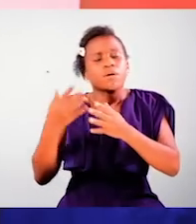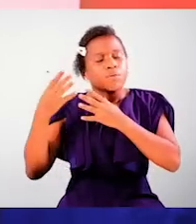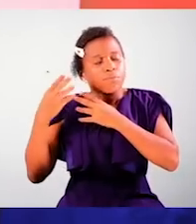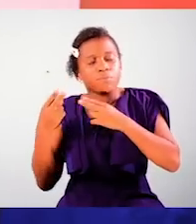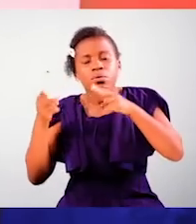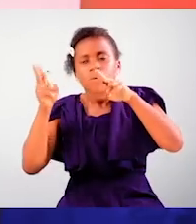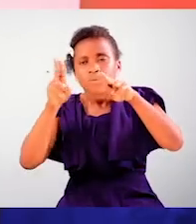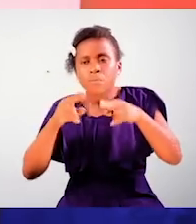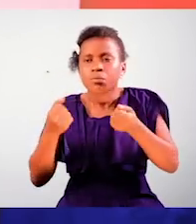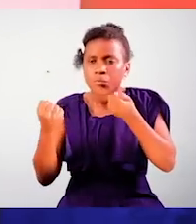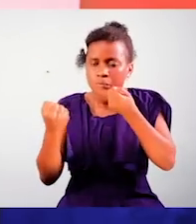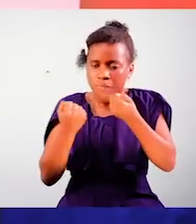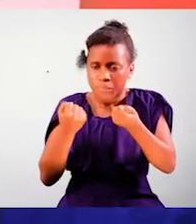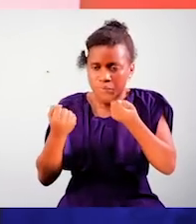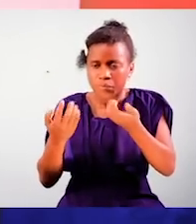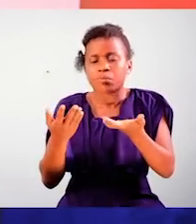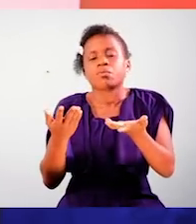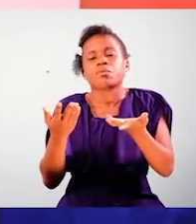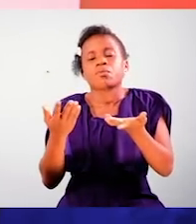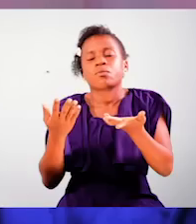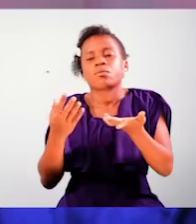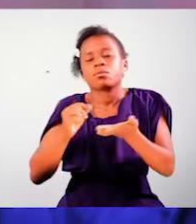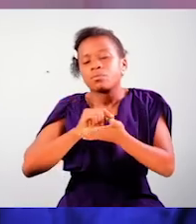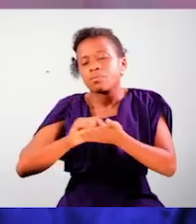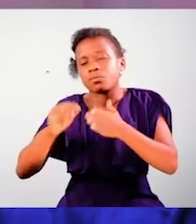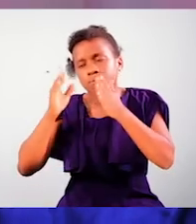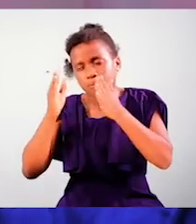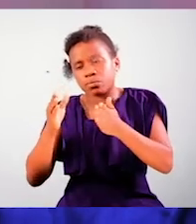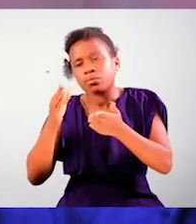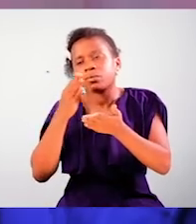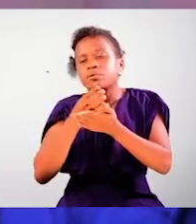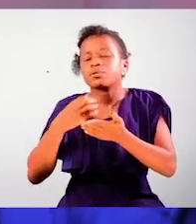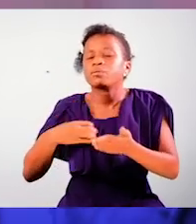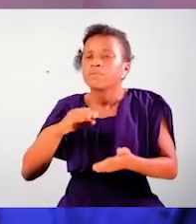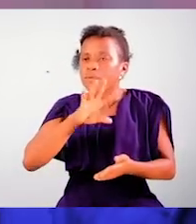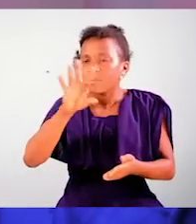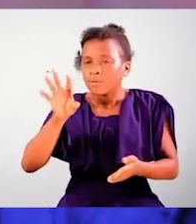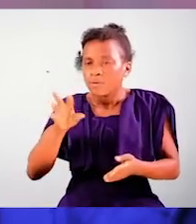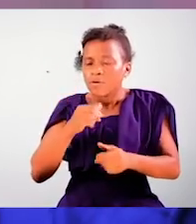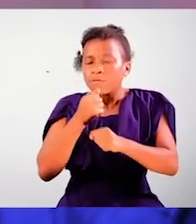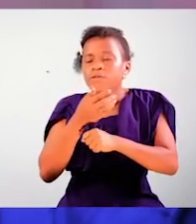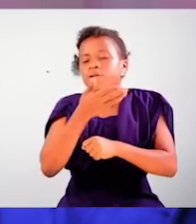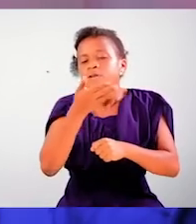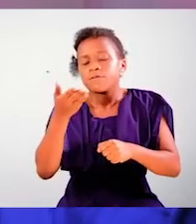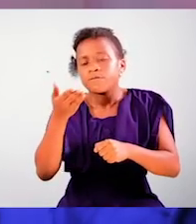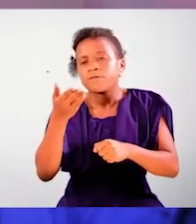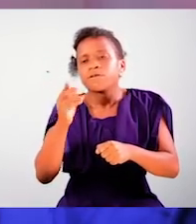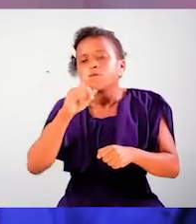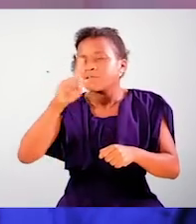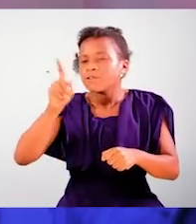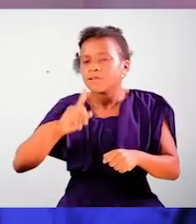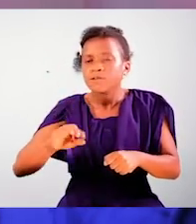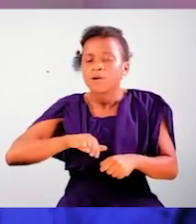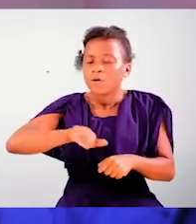wanaosimamia miradi ile. Wakifanya hivi Tanzania wizi hautakuwepo. Lakini kitu kikubwa ambacho naishauri na mshauri Mheshimiwa